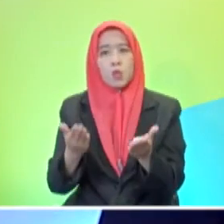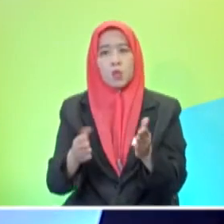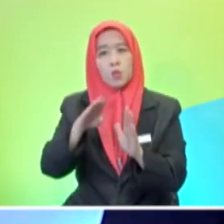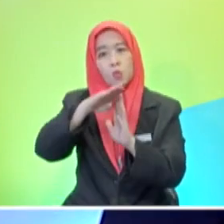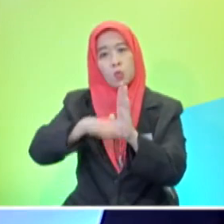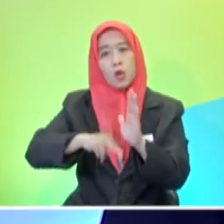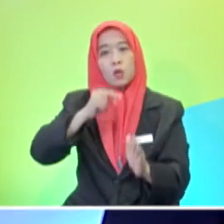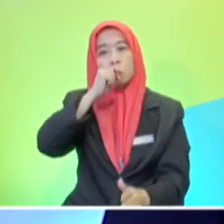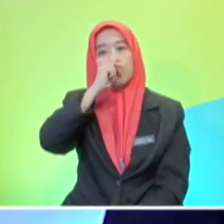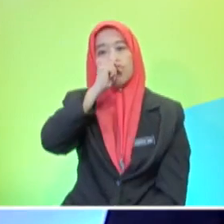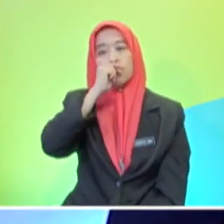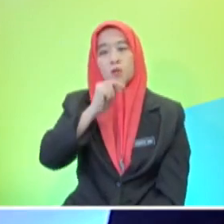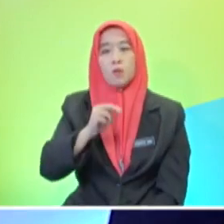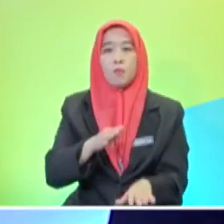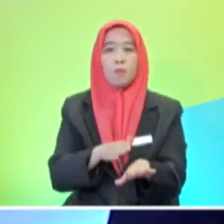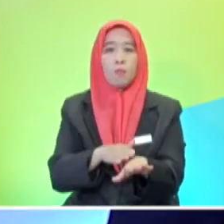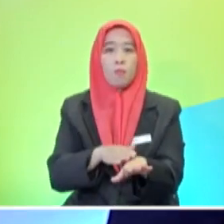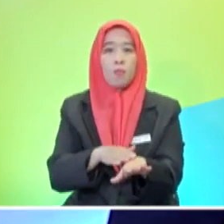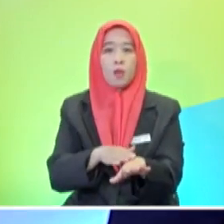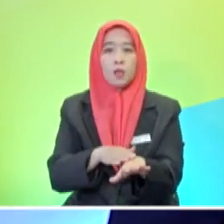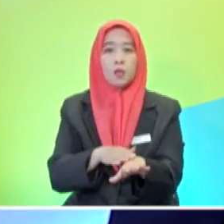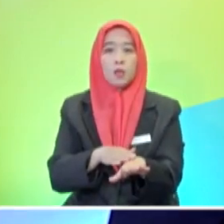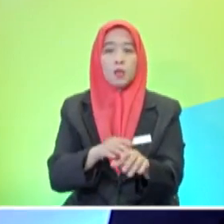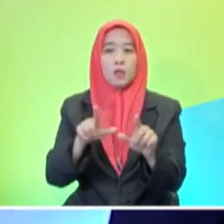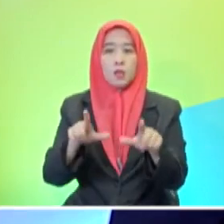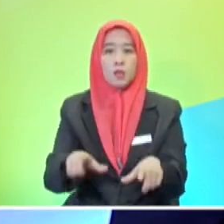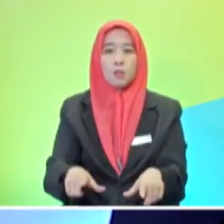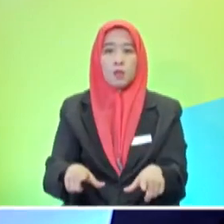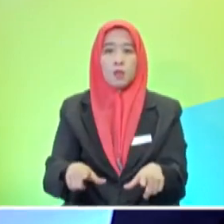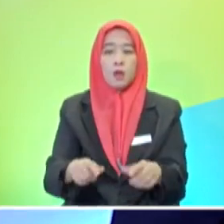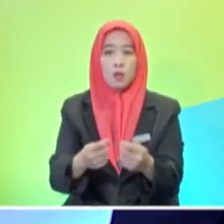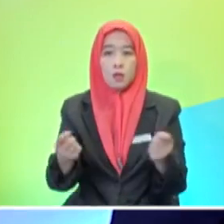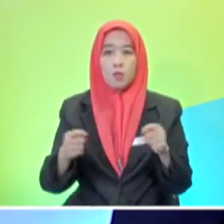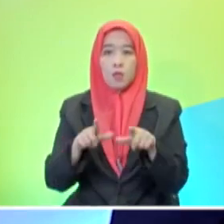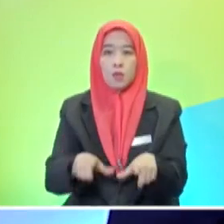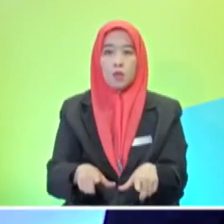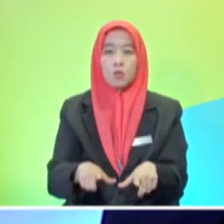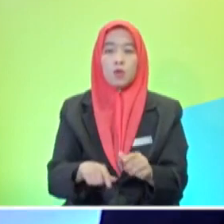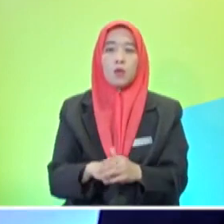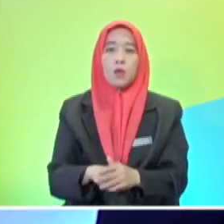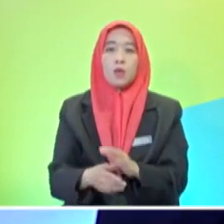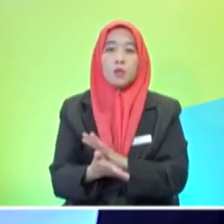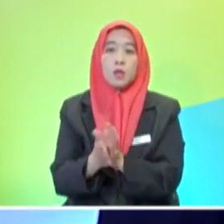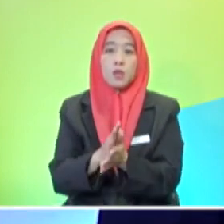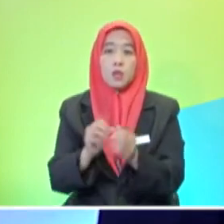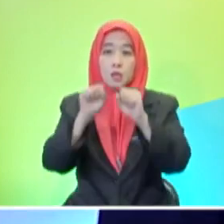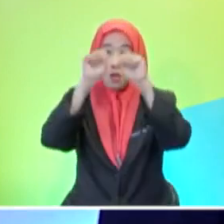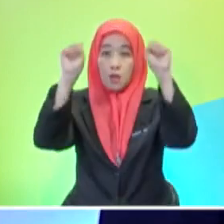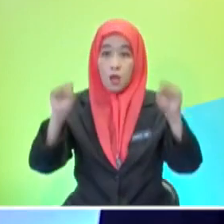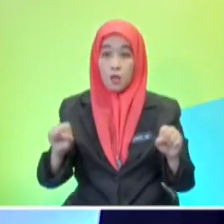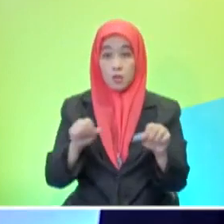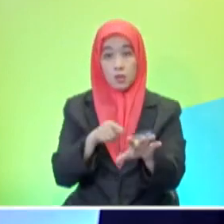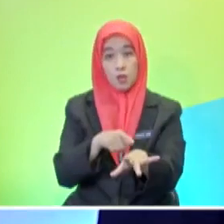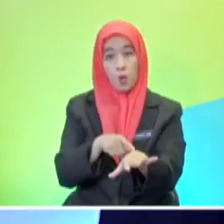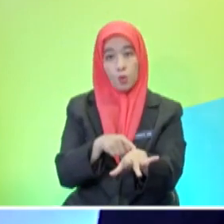nutrien. Kurang nutrien pada tempat dia diletakkan tersebut. Jadi saiz daun dia pula macam mana